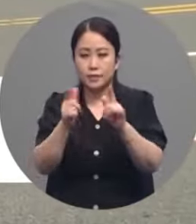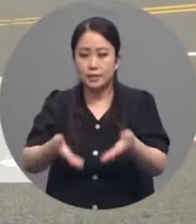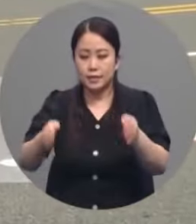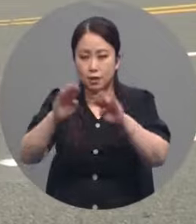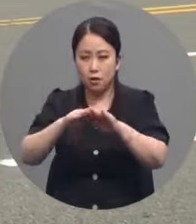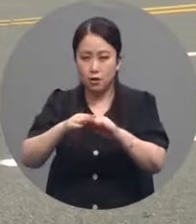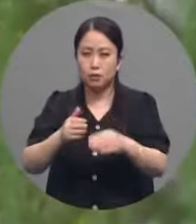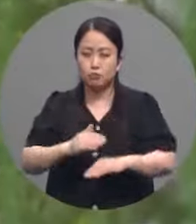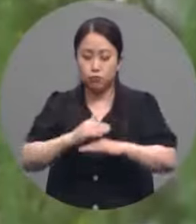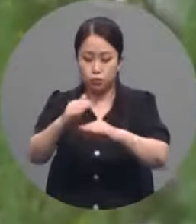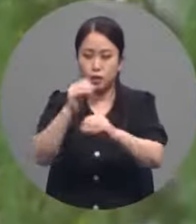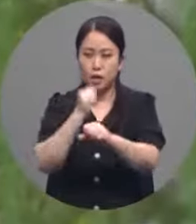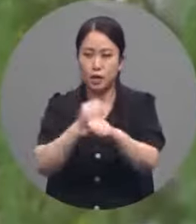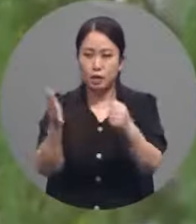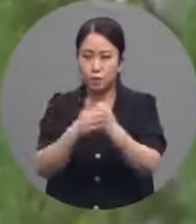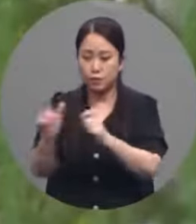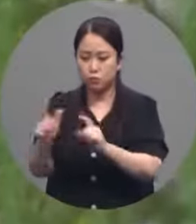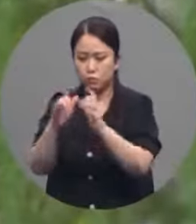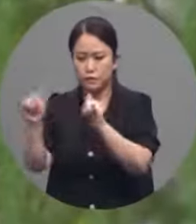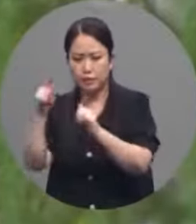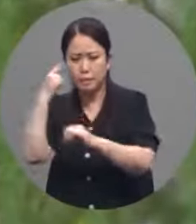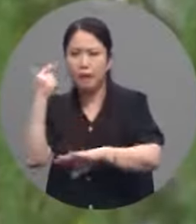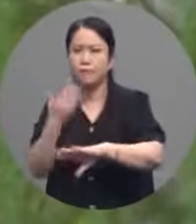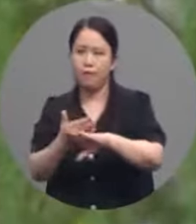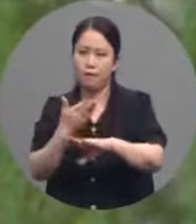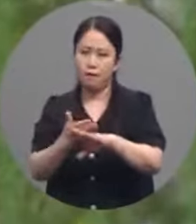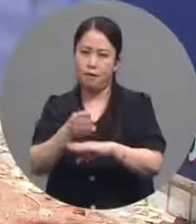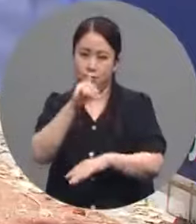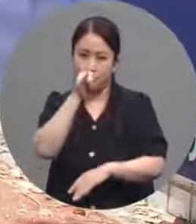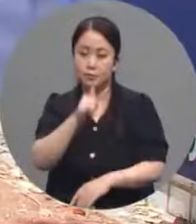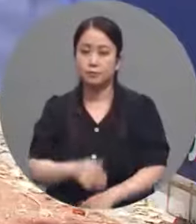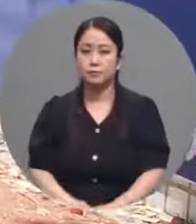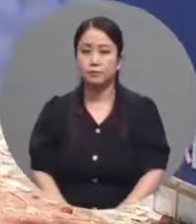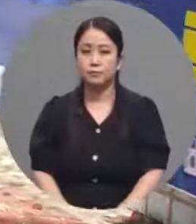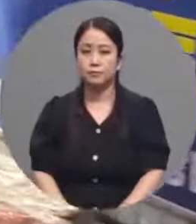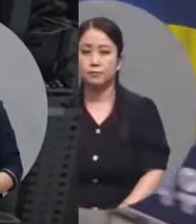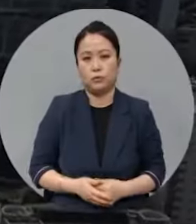비대위를 결성하는 등 반발 여론이 들끓었습니다.